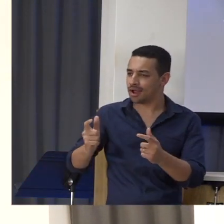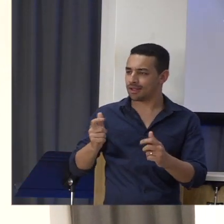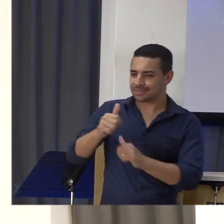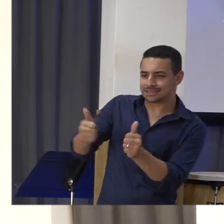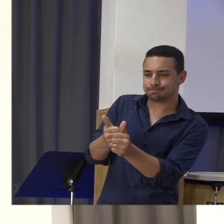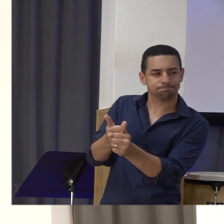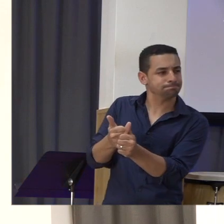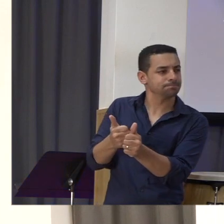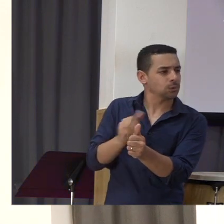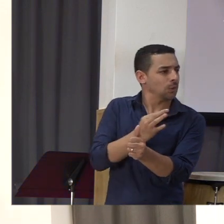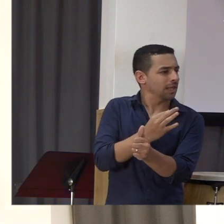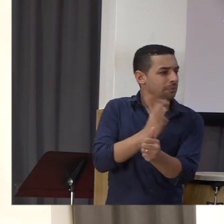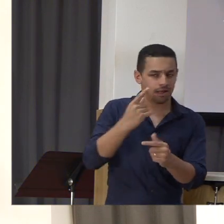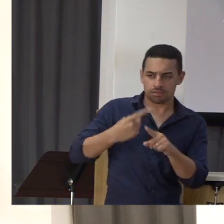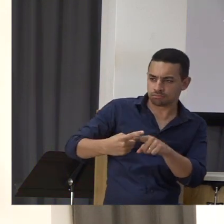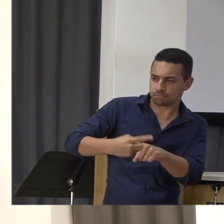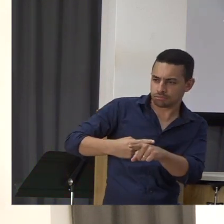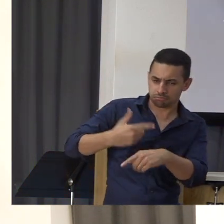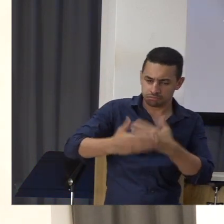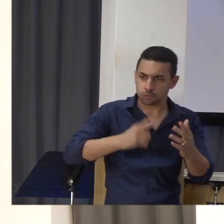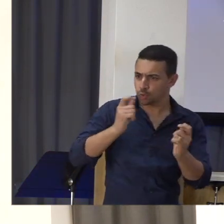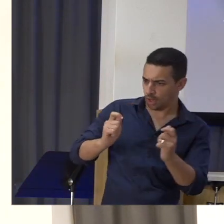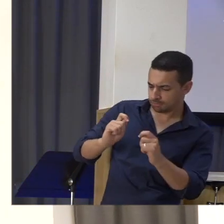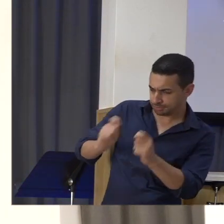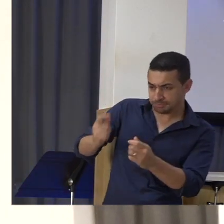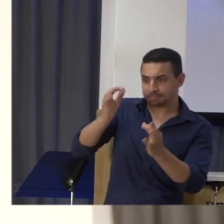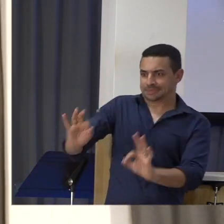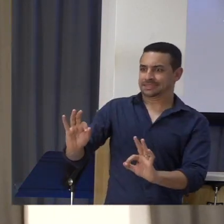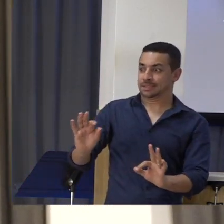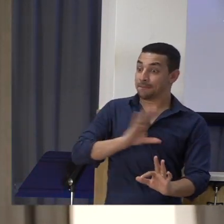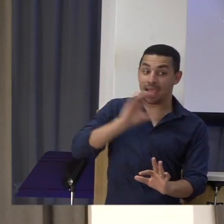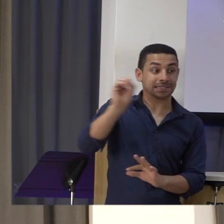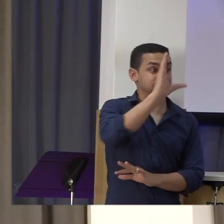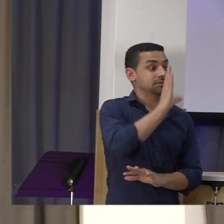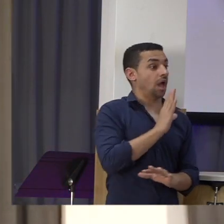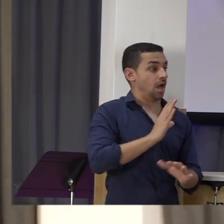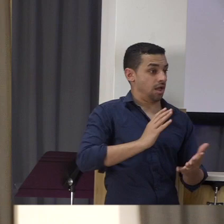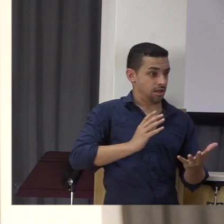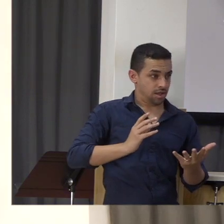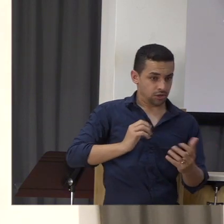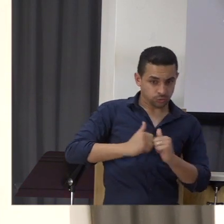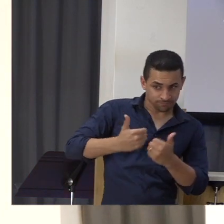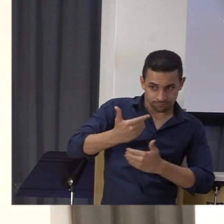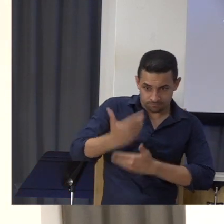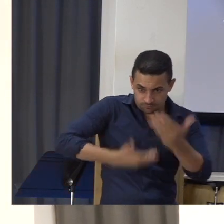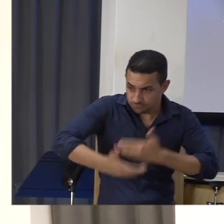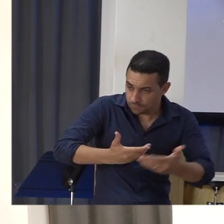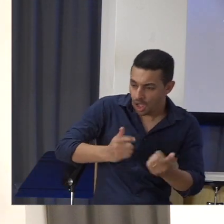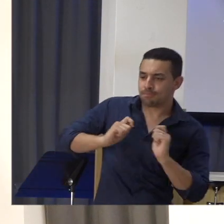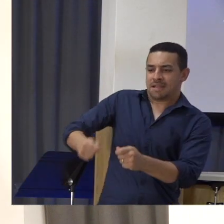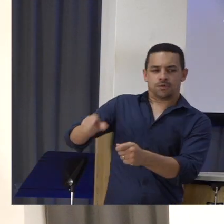disciples. Mais avec le temps, Dieu précise. Parce qu'en fait, c'est l'action du Saint-Esprit qui qualifie vraiment